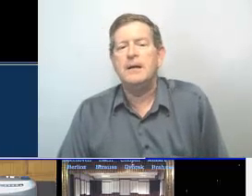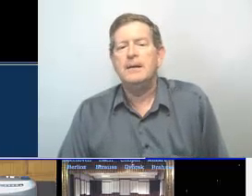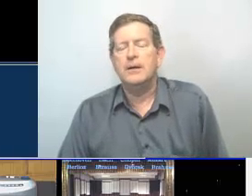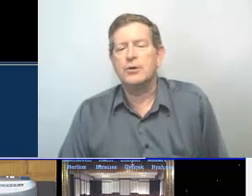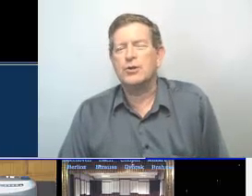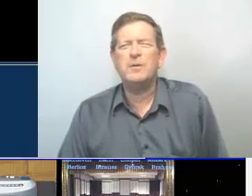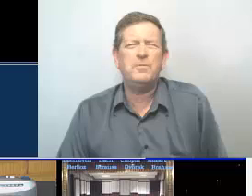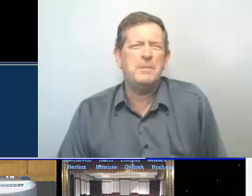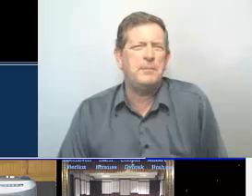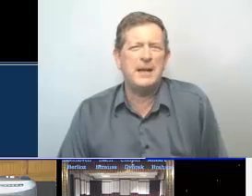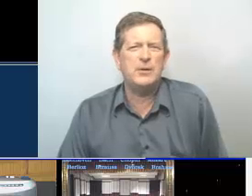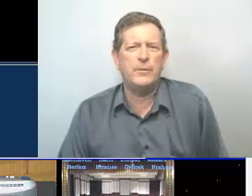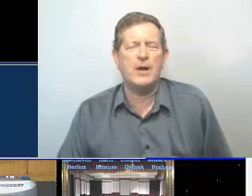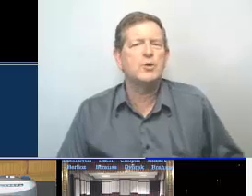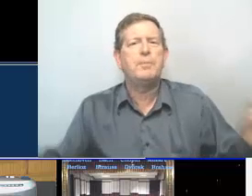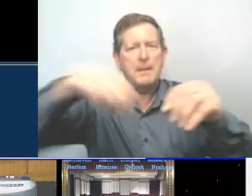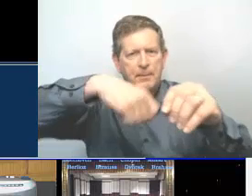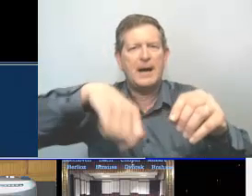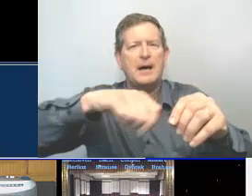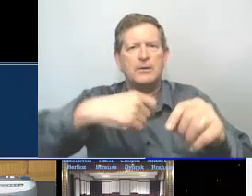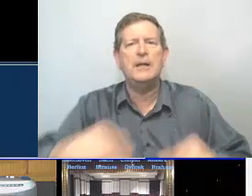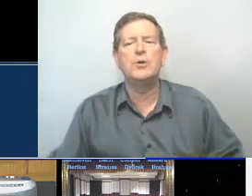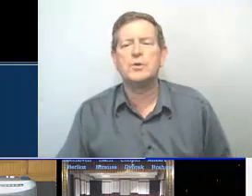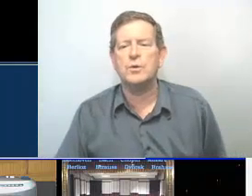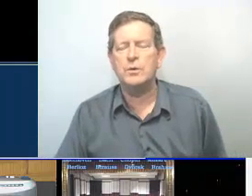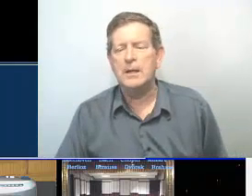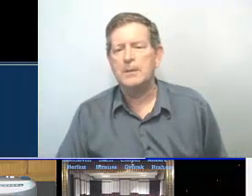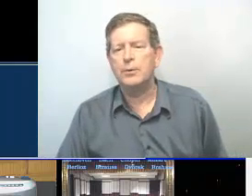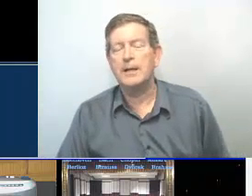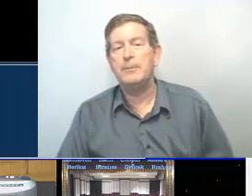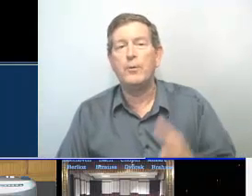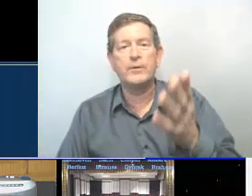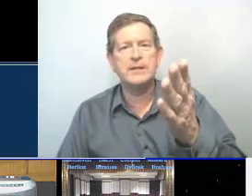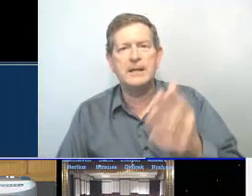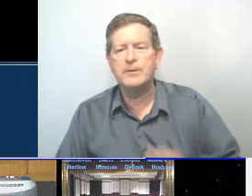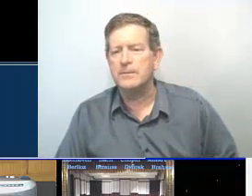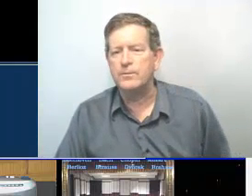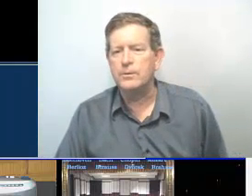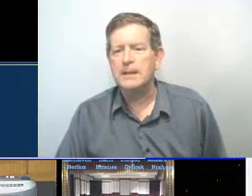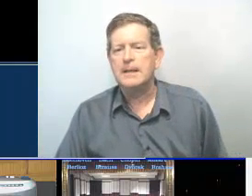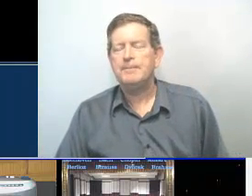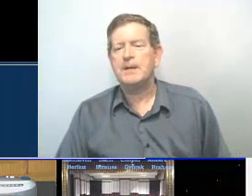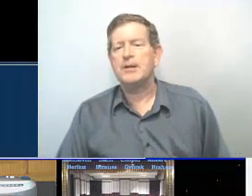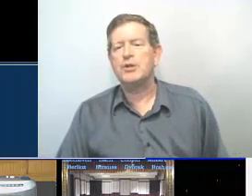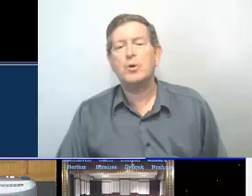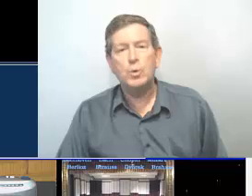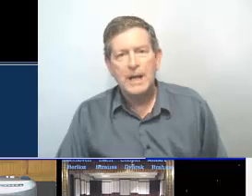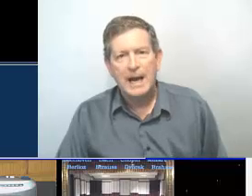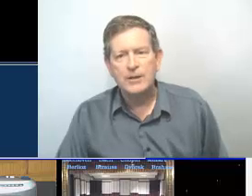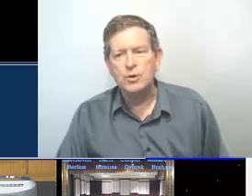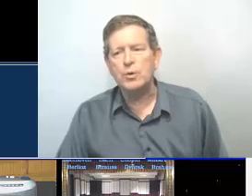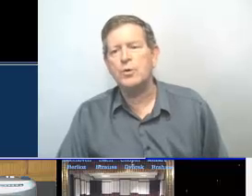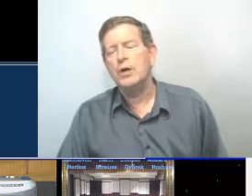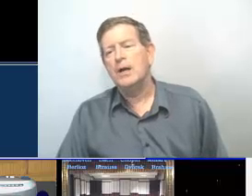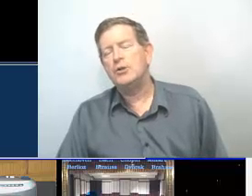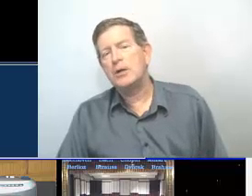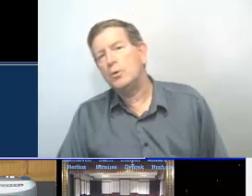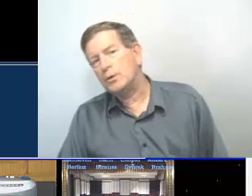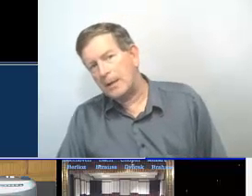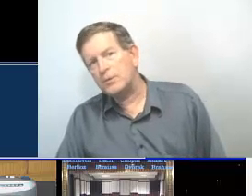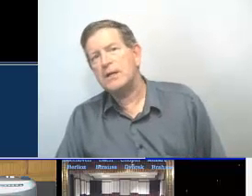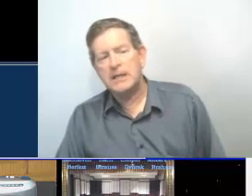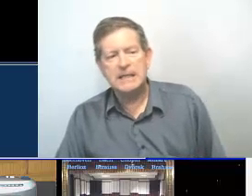le lit, je ne fais pas les devoirs, je prépare les leçons pour les pauvres élèves comme vous. J'écoute la